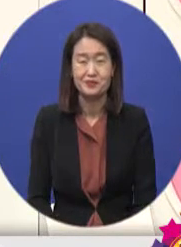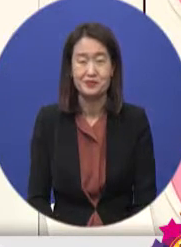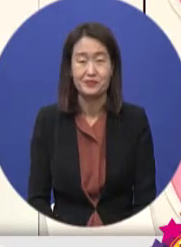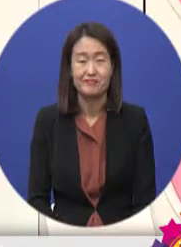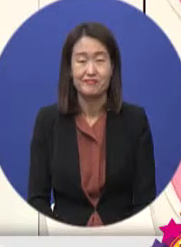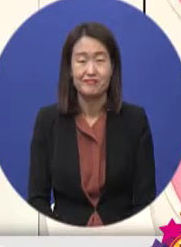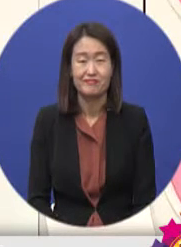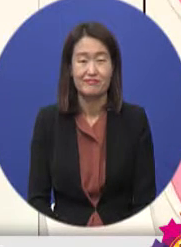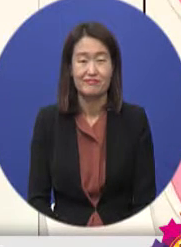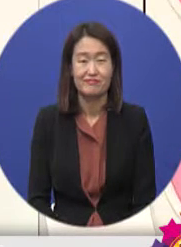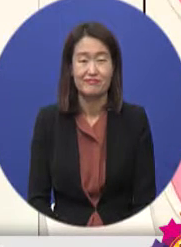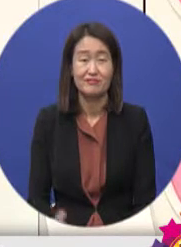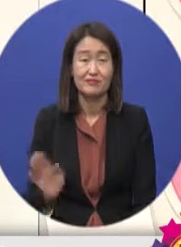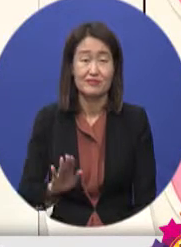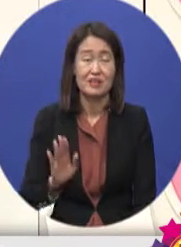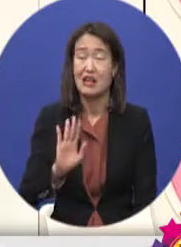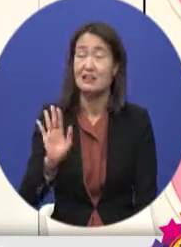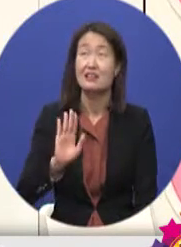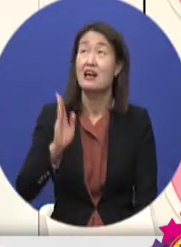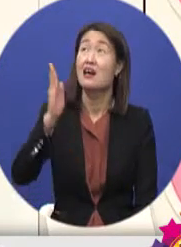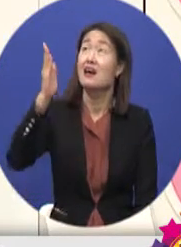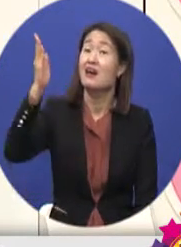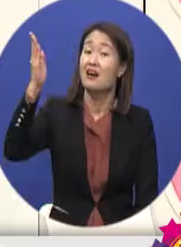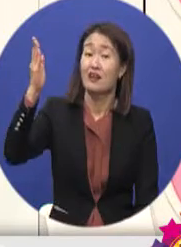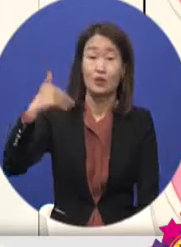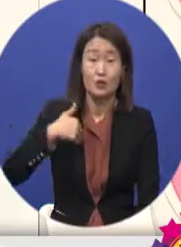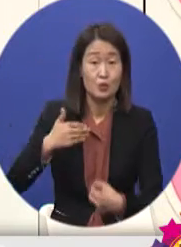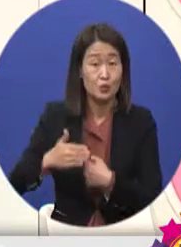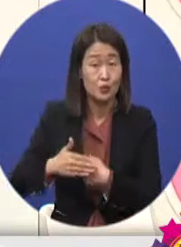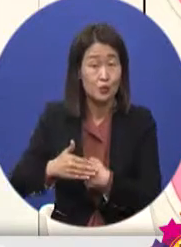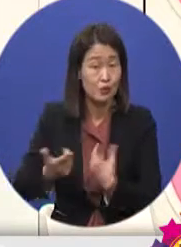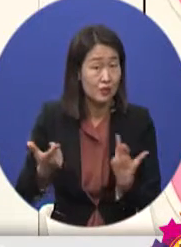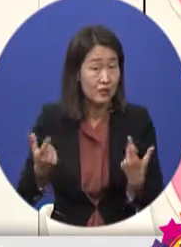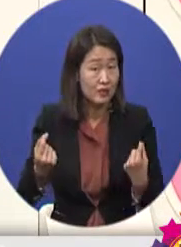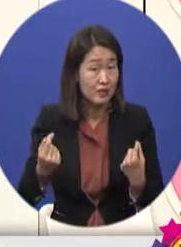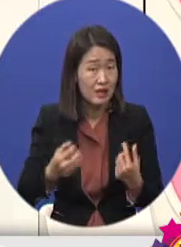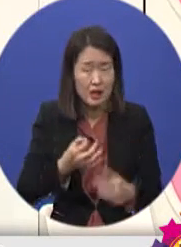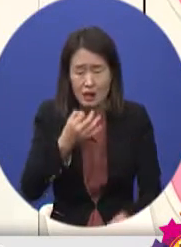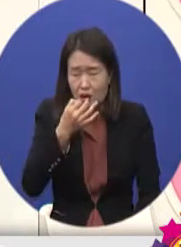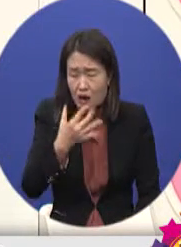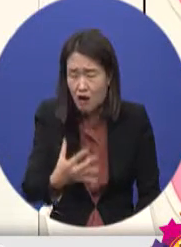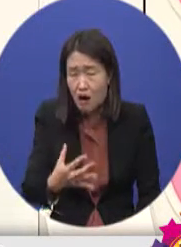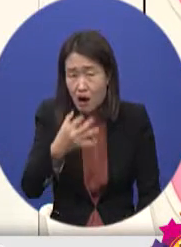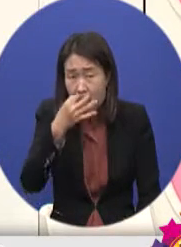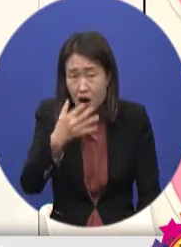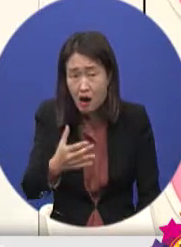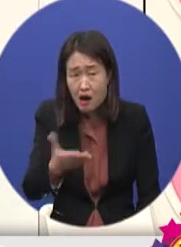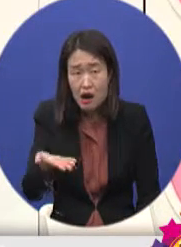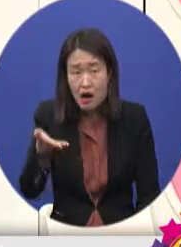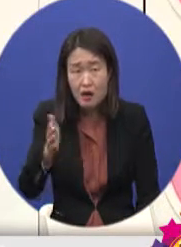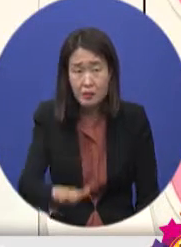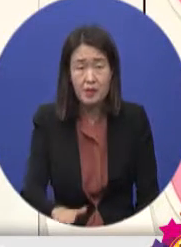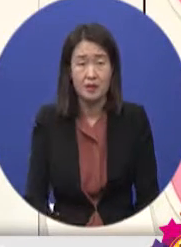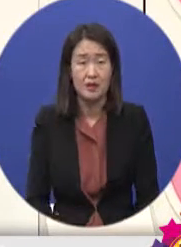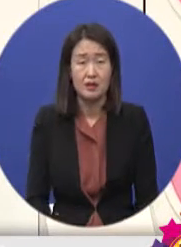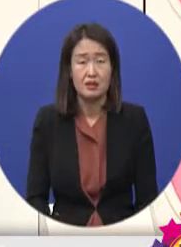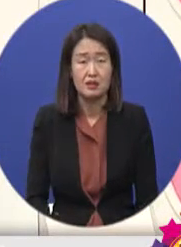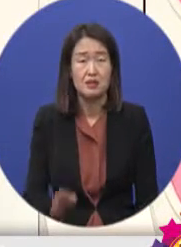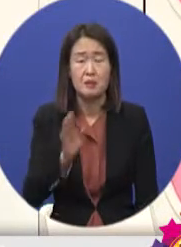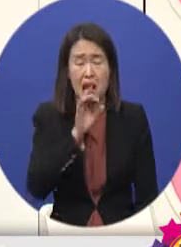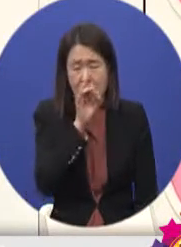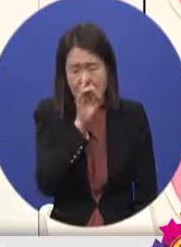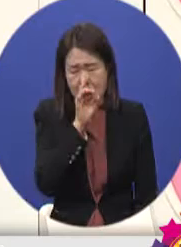그러게 말이에요. 근데 그렇지. 하늘에서 도와주시는 것 같아요. 그렇지. 아이고. 굉장히 힘든 일도 이렇게 절대